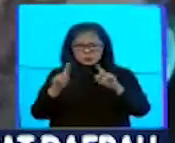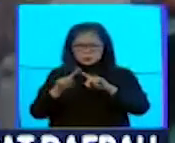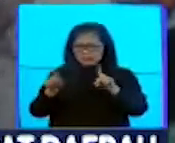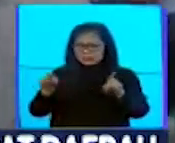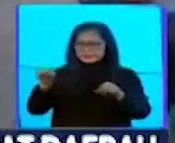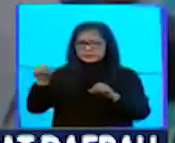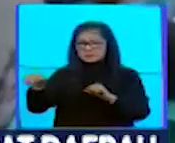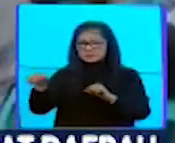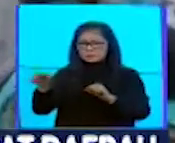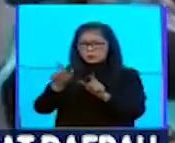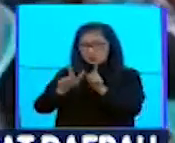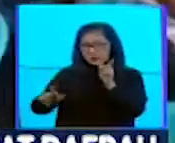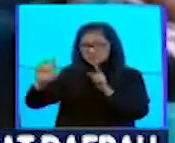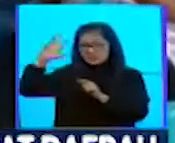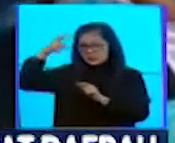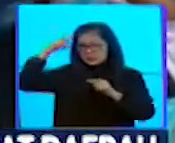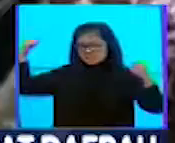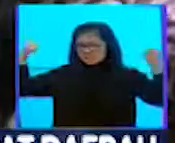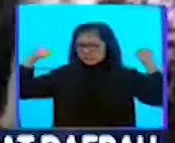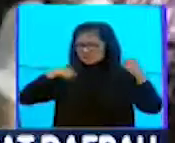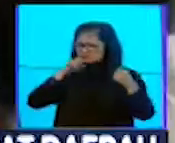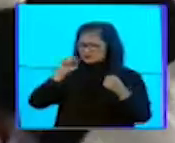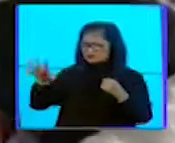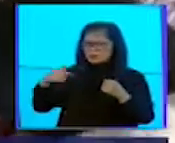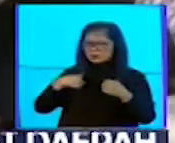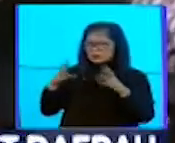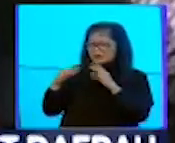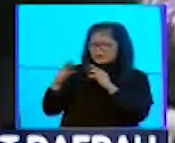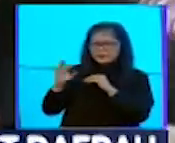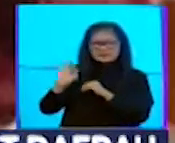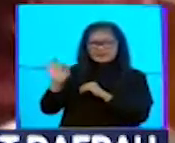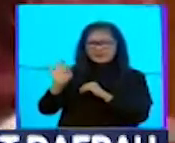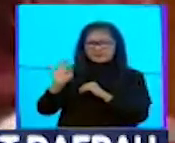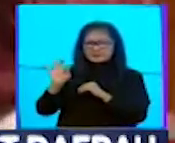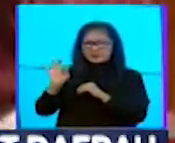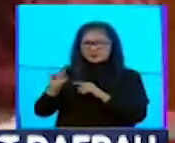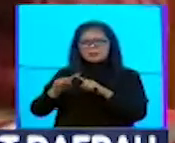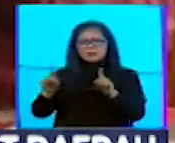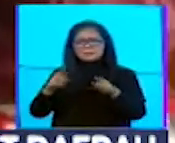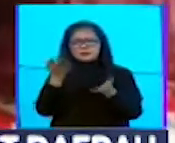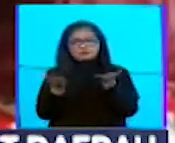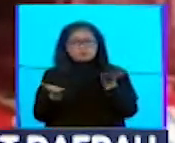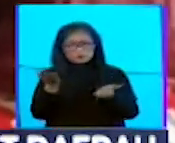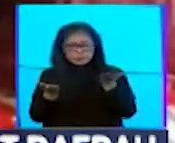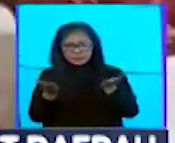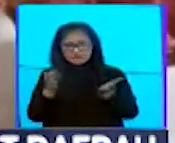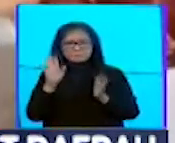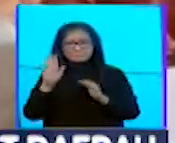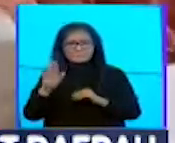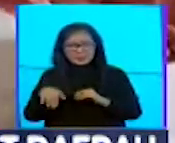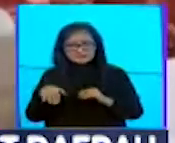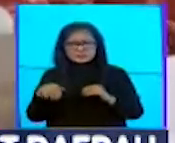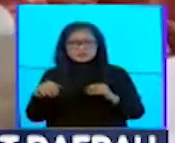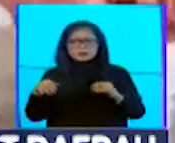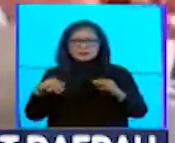bupati Toraja Utara Kepala Dinas Kesehatan menyebutkan adanya kesalahpahaman terkait pemberian contoh kepada tenaga kesehatan seperti awal program